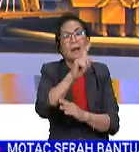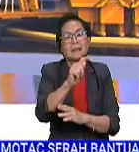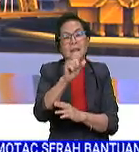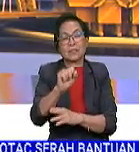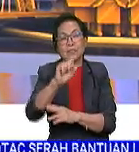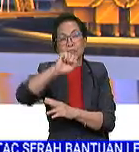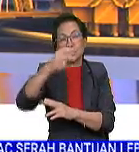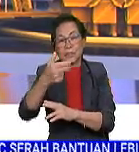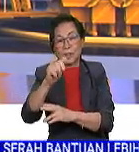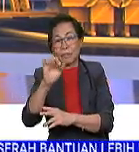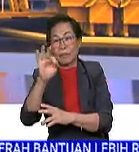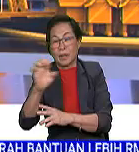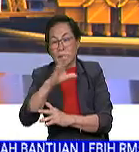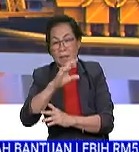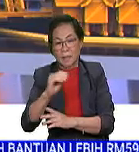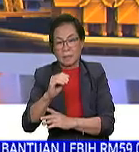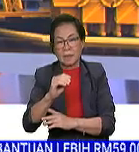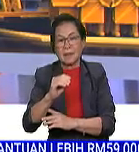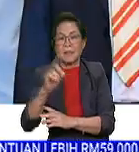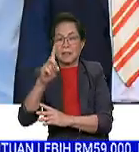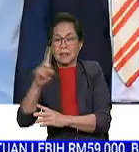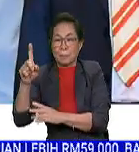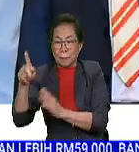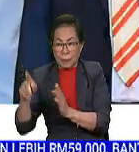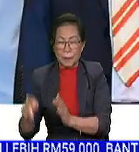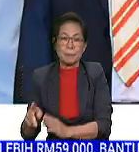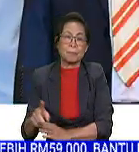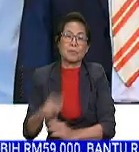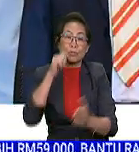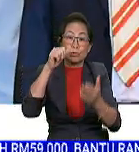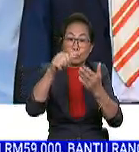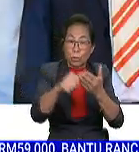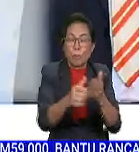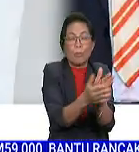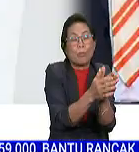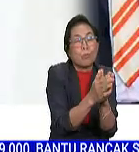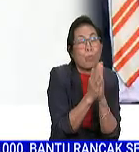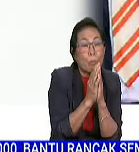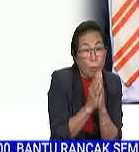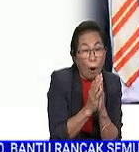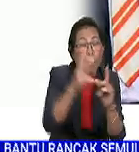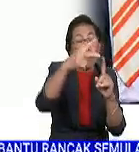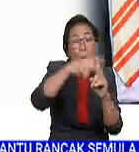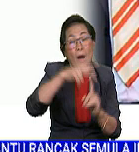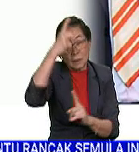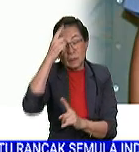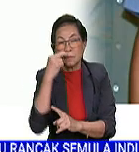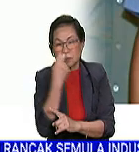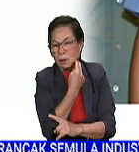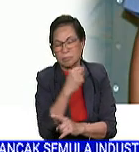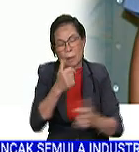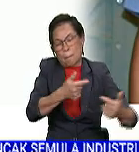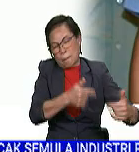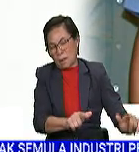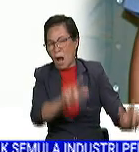shafee Abdullah dan pihak pencobaan menurut sudah berkenalan permohonan Datuk Seri Najib adalah tidak